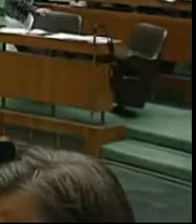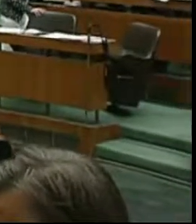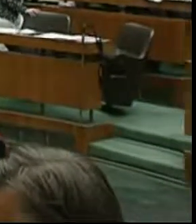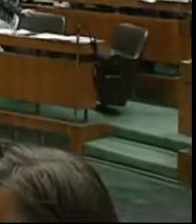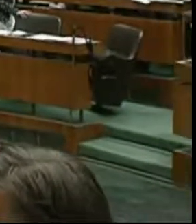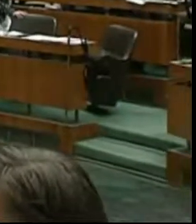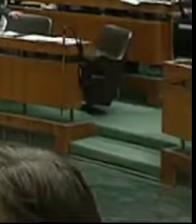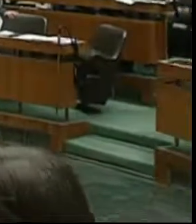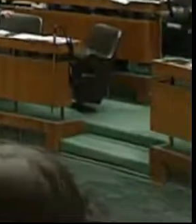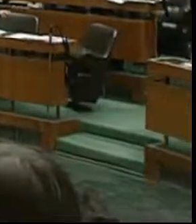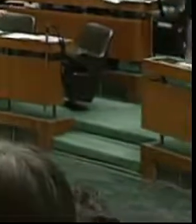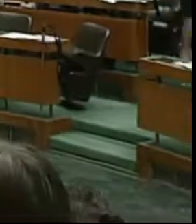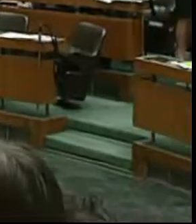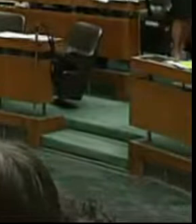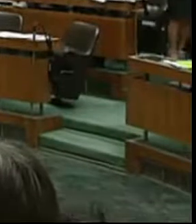werden.